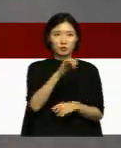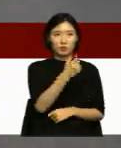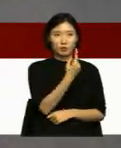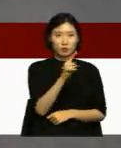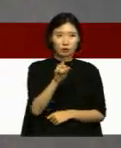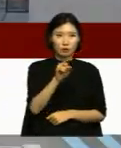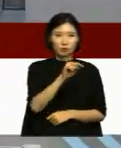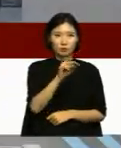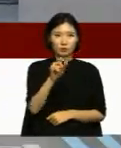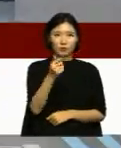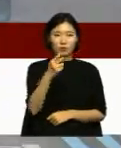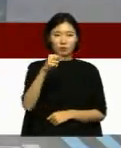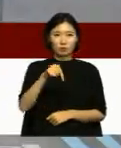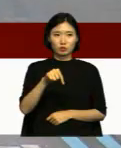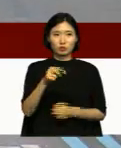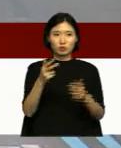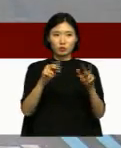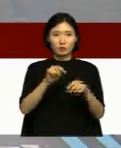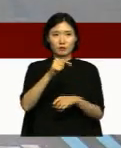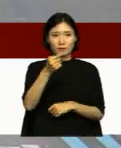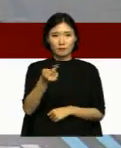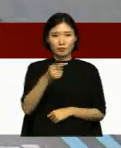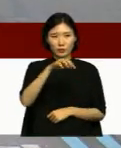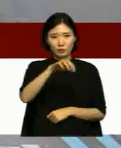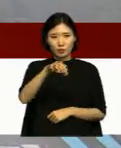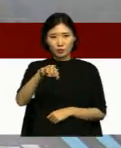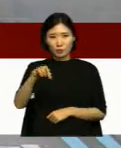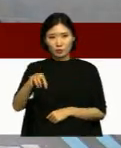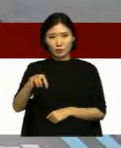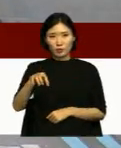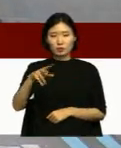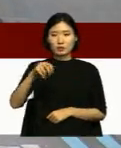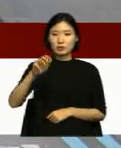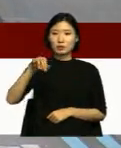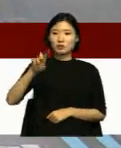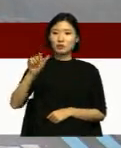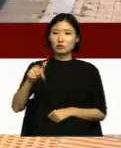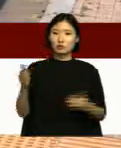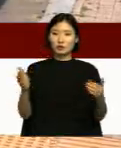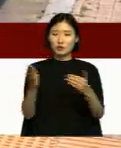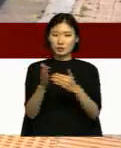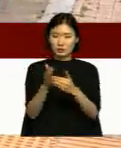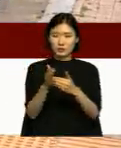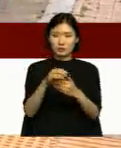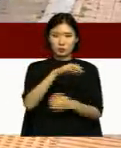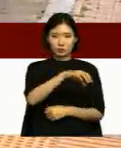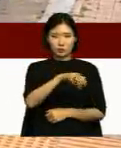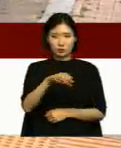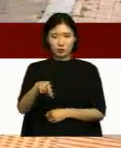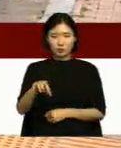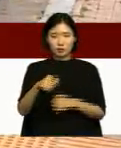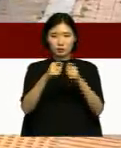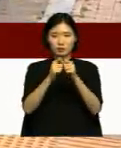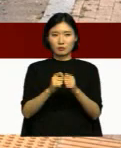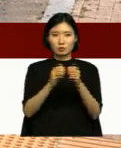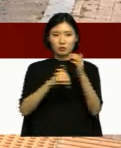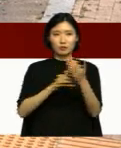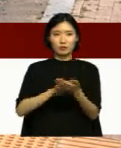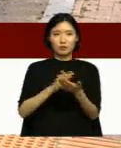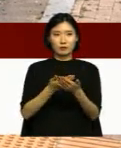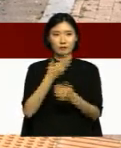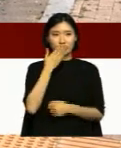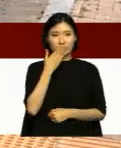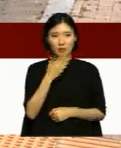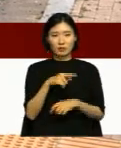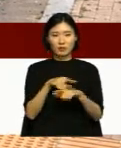대화동에서 호수공원, 백석역, 대곡역을 거쳐 원흥지구와 삼송, 지축역을 잇는 노선입니다. 세부 노선은 변경될